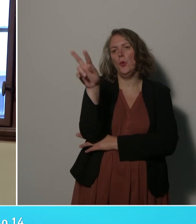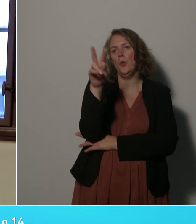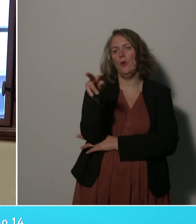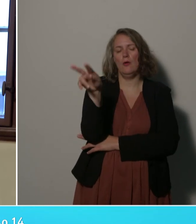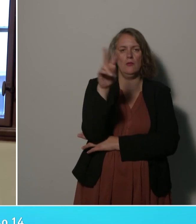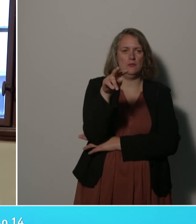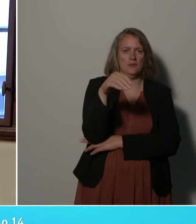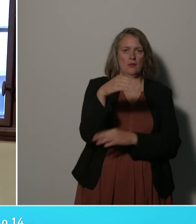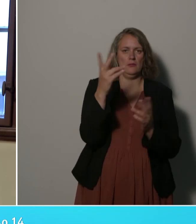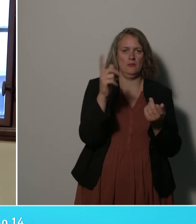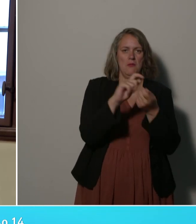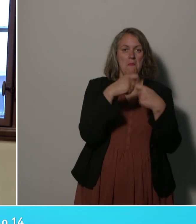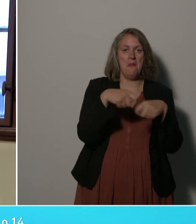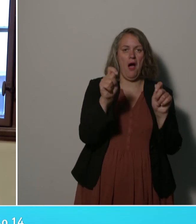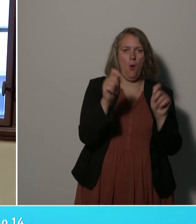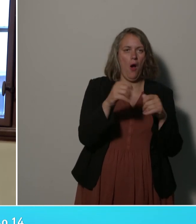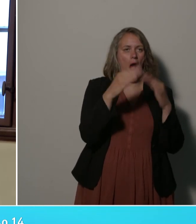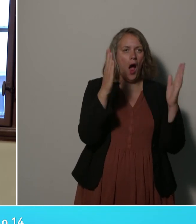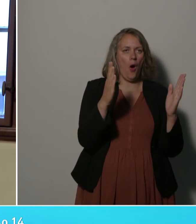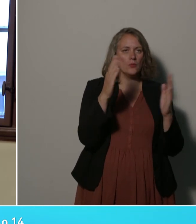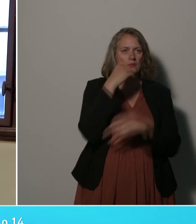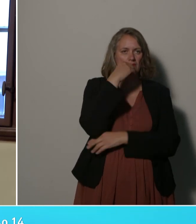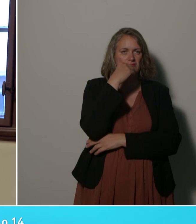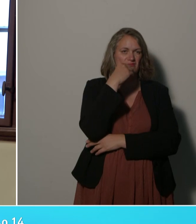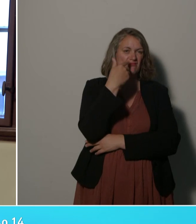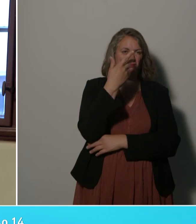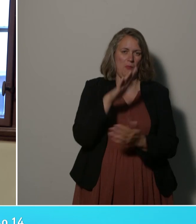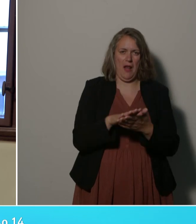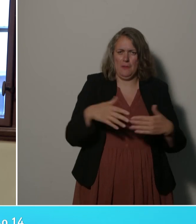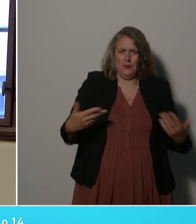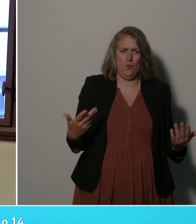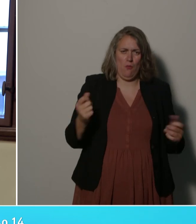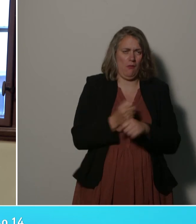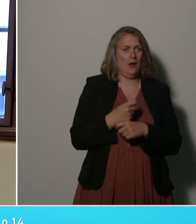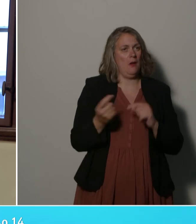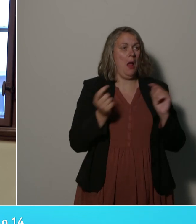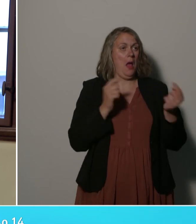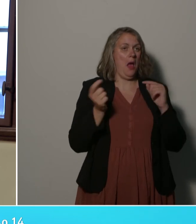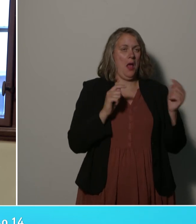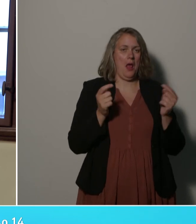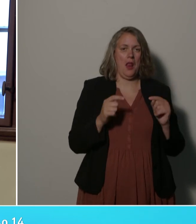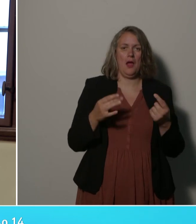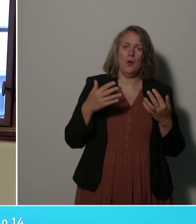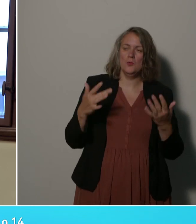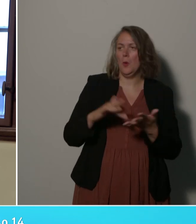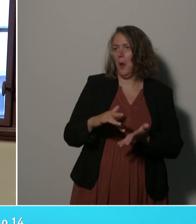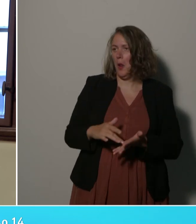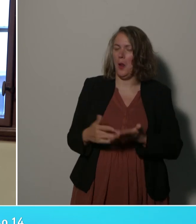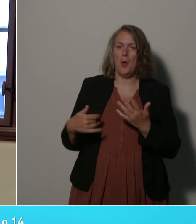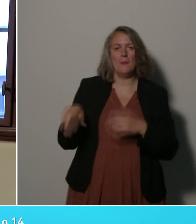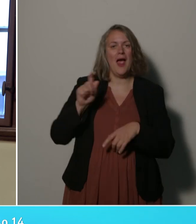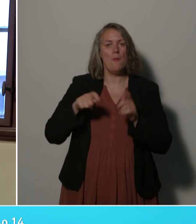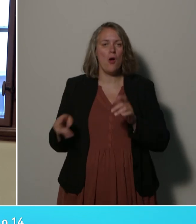ein Haus blicken werde, dann ist das nicht wegzudiskutieren. Dann ist das auch nicht mit einem guten Planverfahren oder mehr